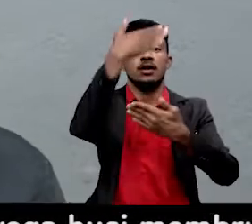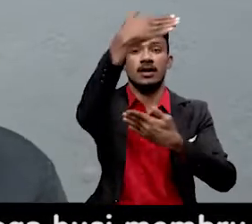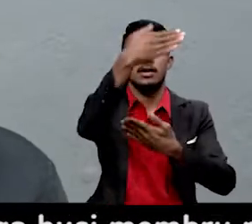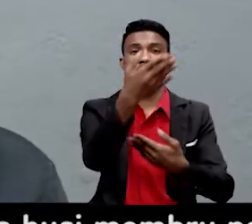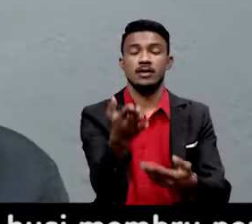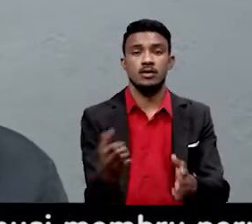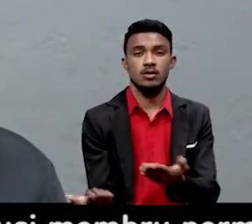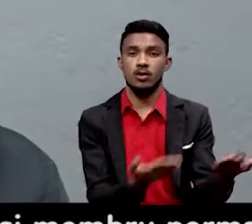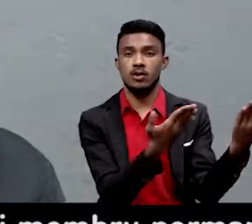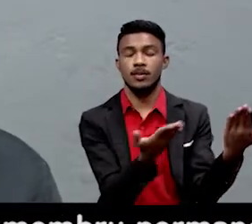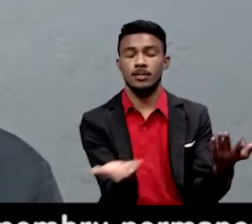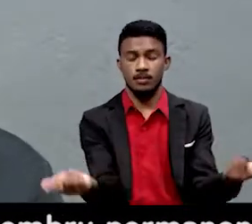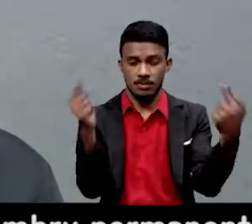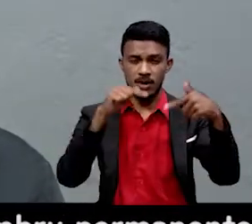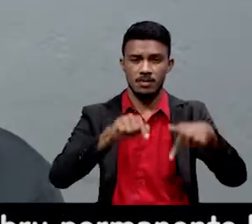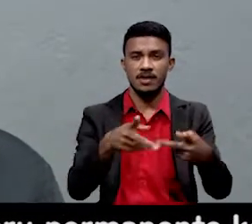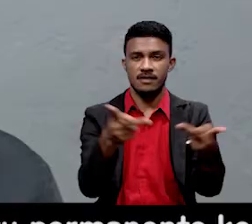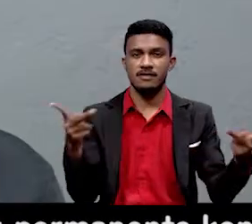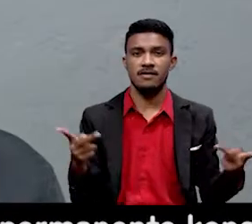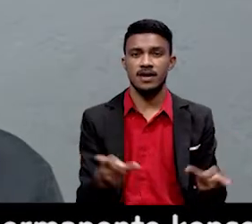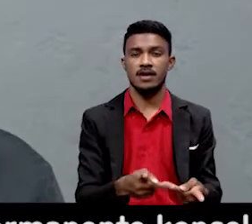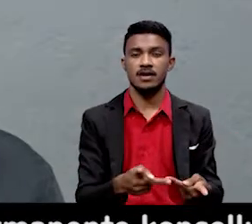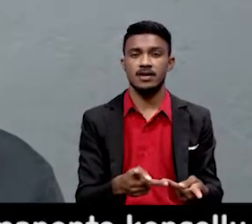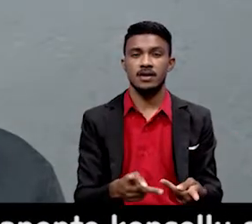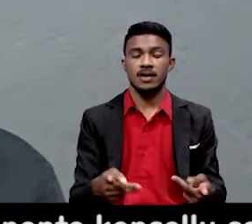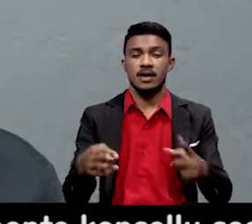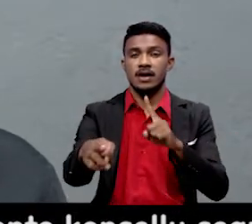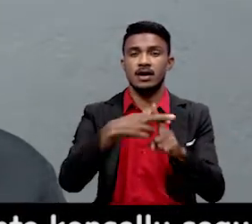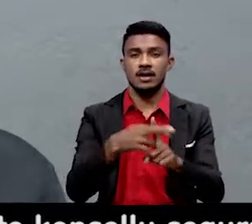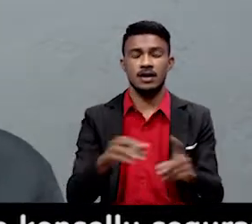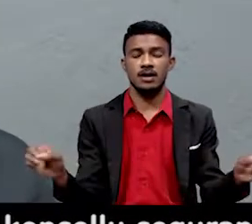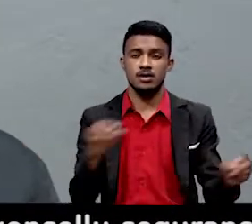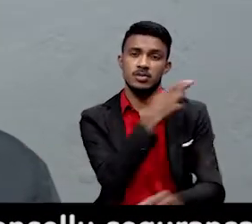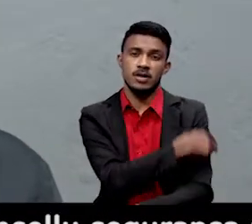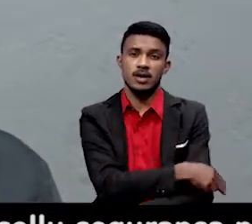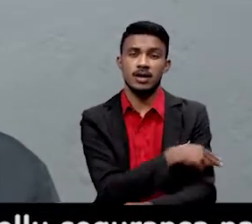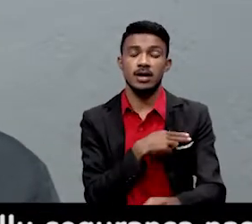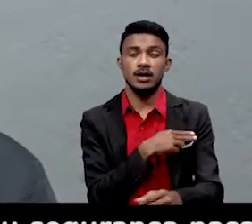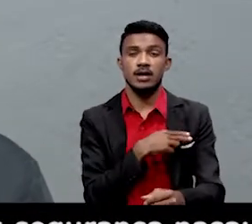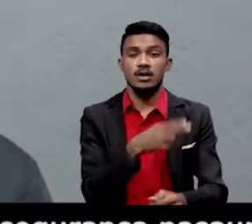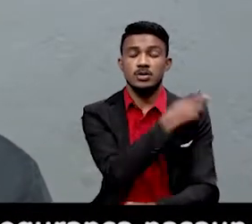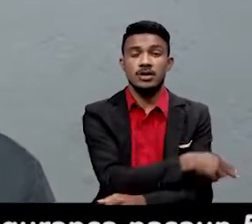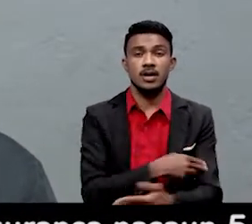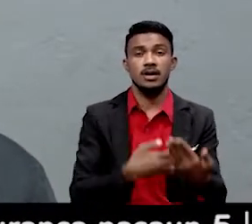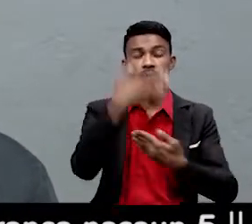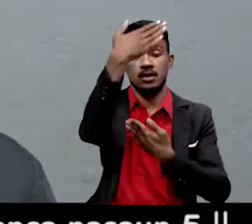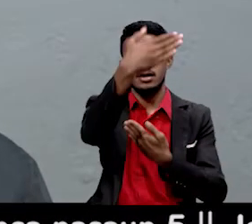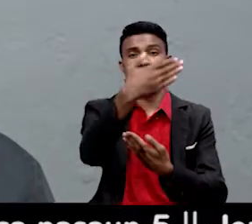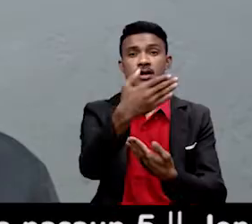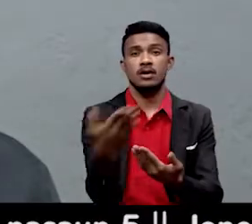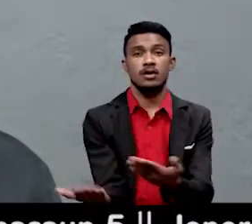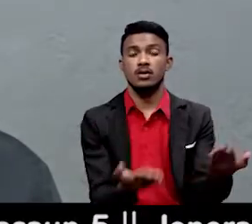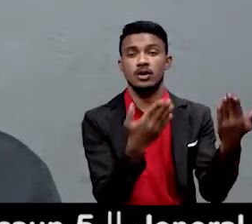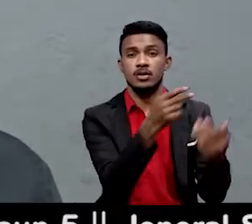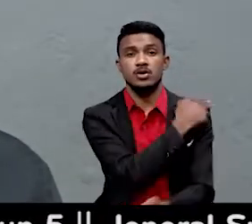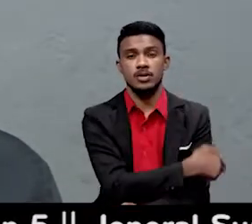ida lori me iha mine fatin da kraik nene ne ba mortuari los me amine fatin ne ba hospital. Hospital iha letem. Agor haulu hatene se lori hospital mus iha